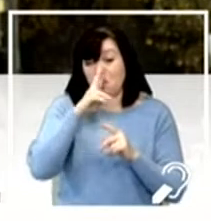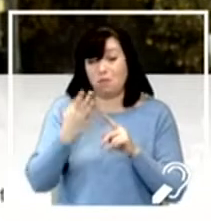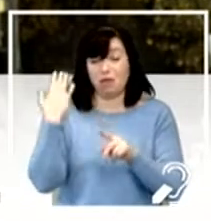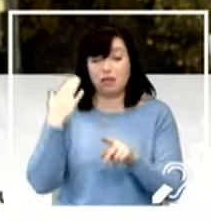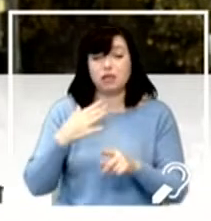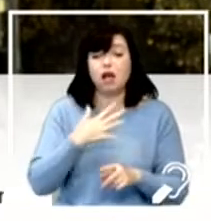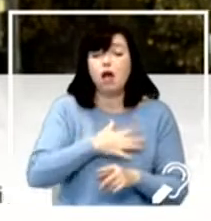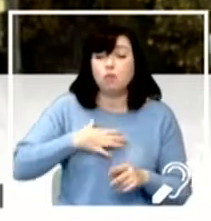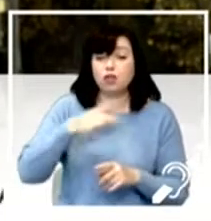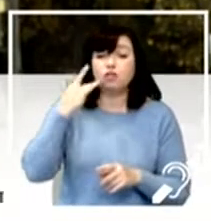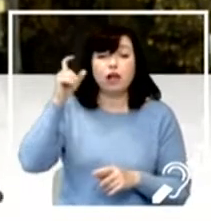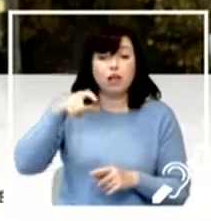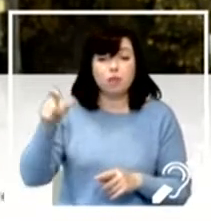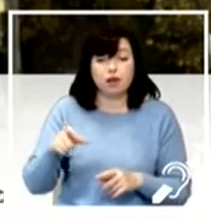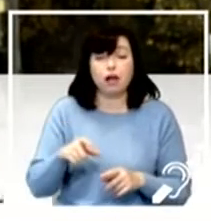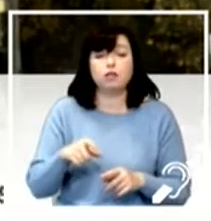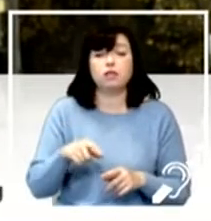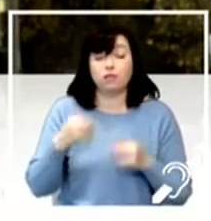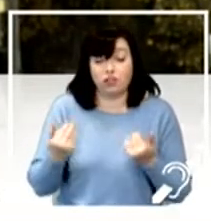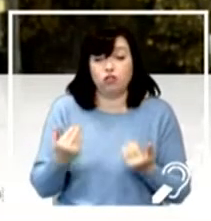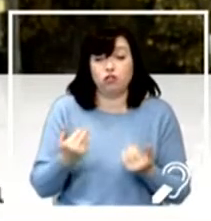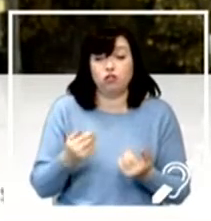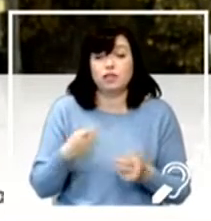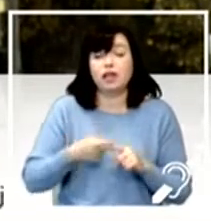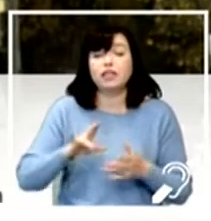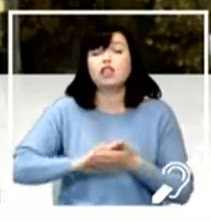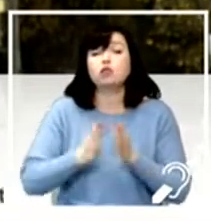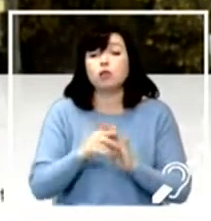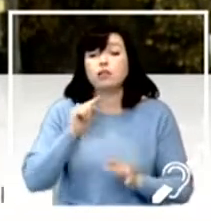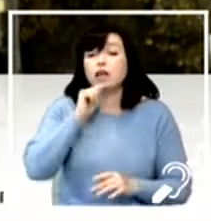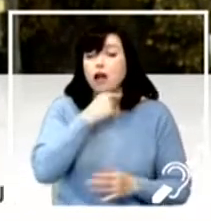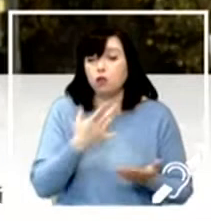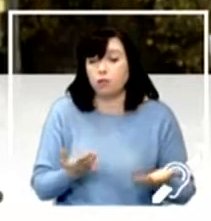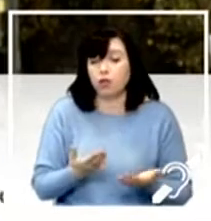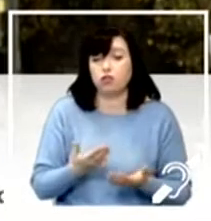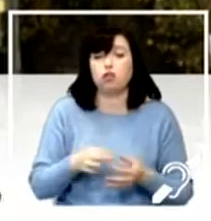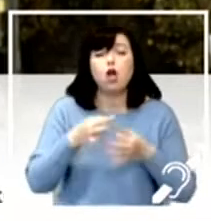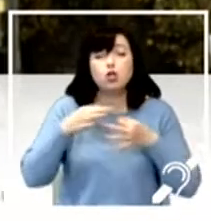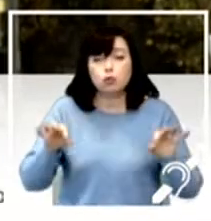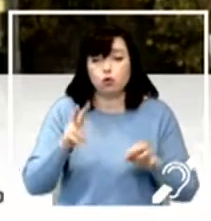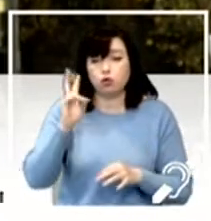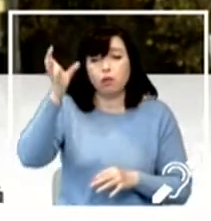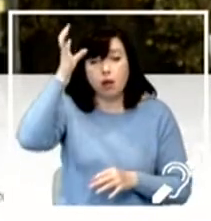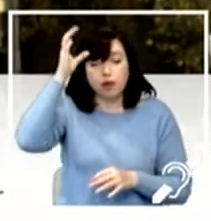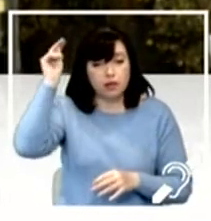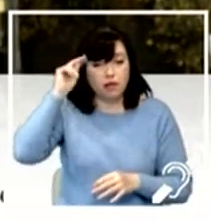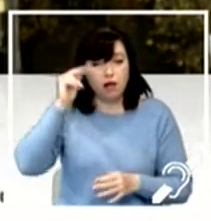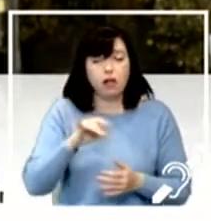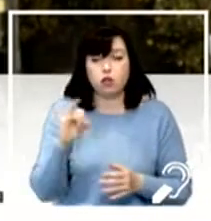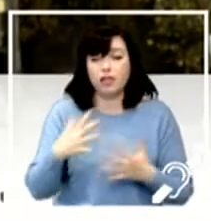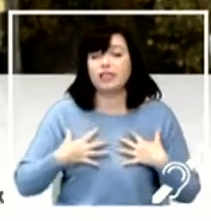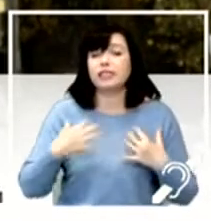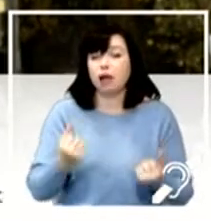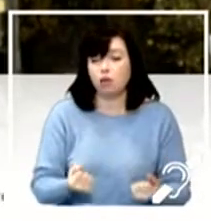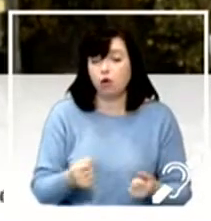preocupările americanilor sunt în acest moment starea economiei, accesul la educație și